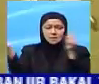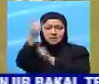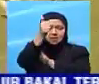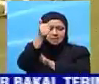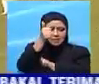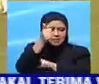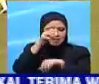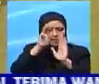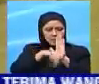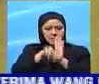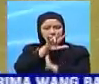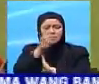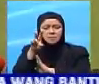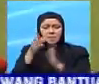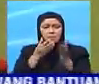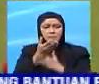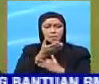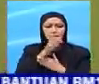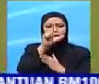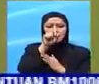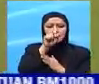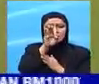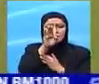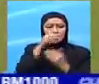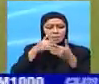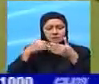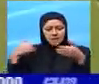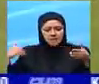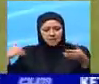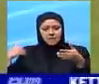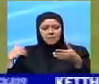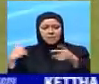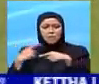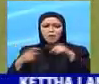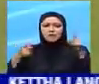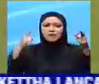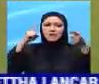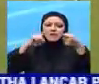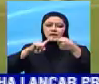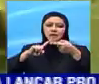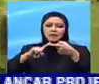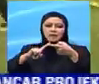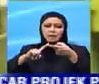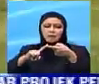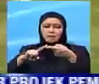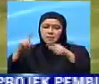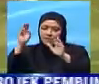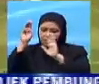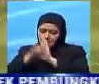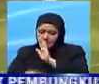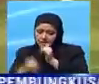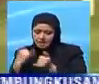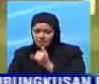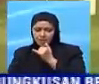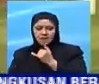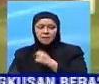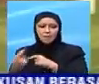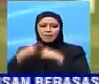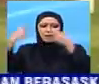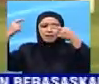ke-37 menerusi Abdul Latif Suhaimi sebelum Santro menyamakan kedudukan pada minit terakhir perlawanan hasil